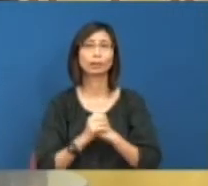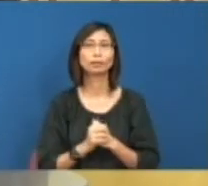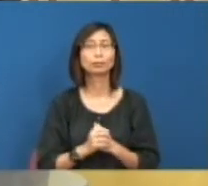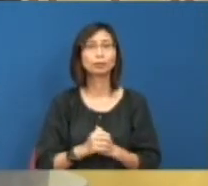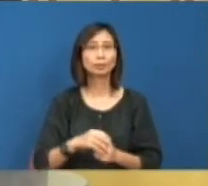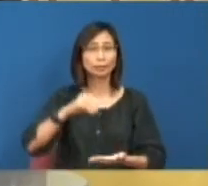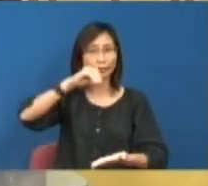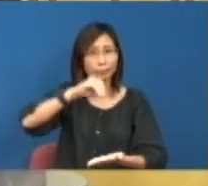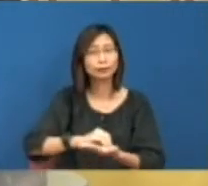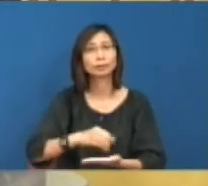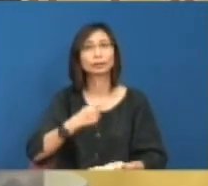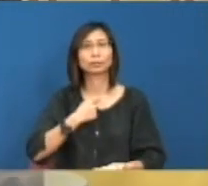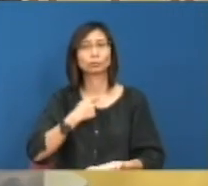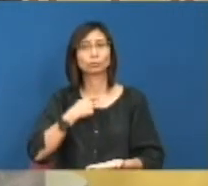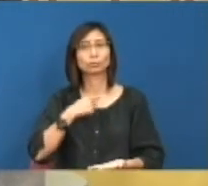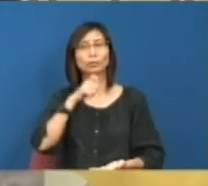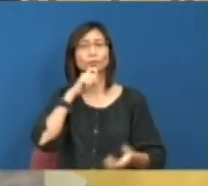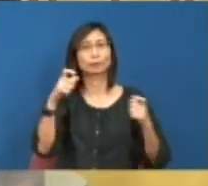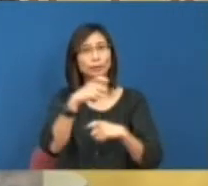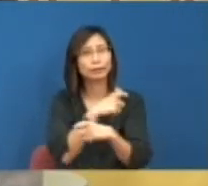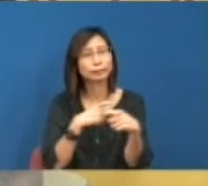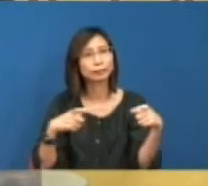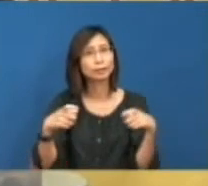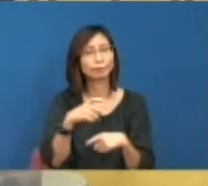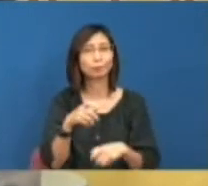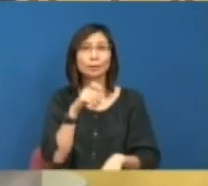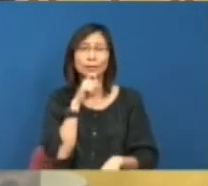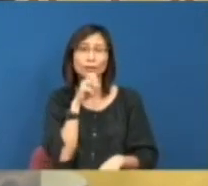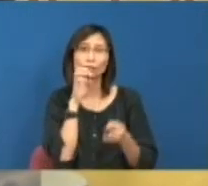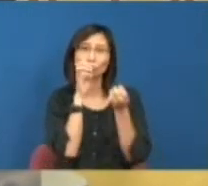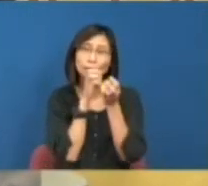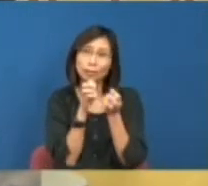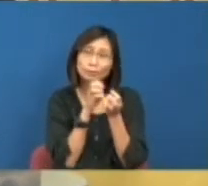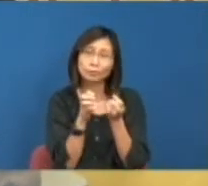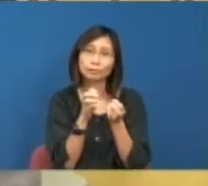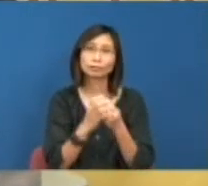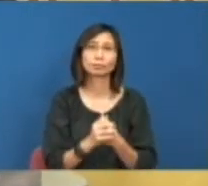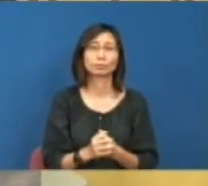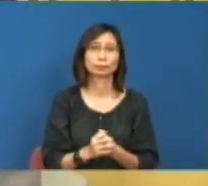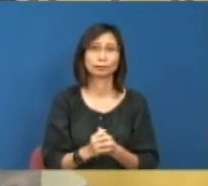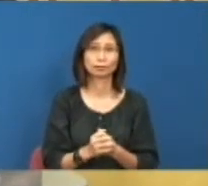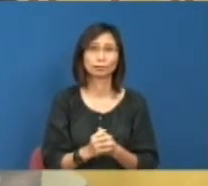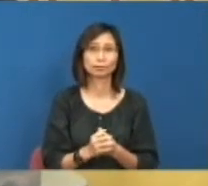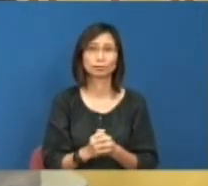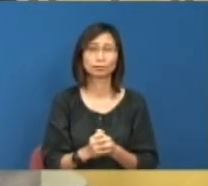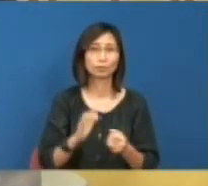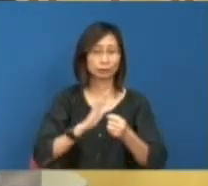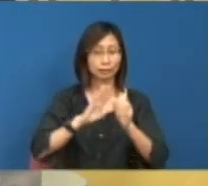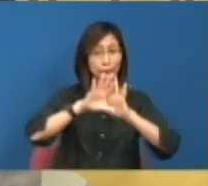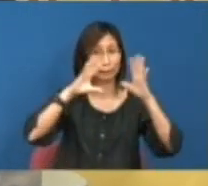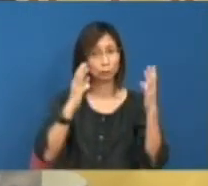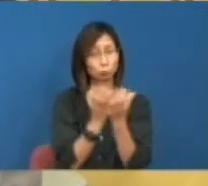在政治經濟學裡面提，即是說我們要分析我們現在整個的社會制